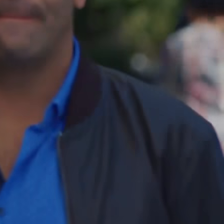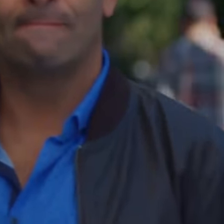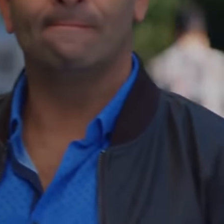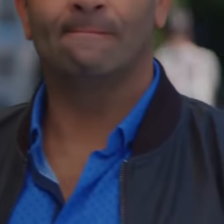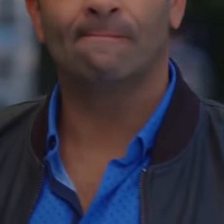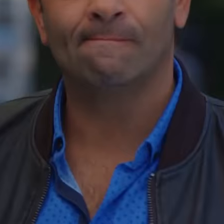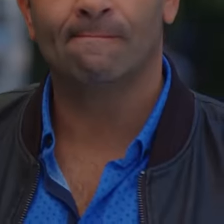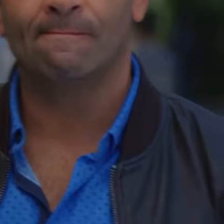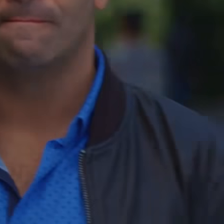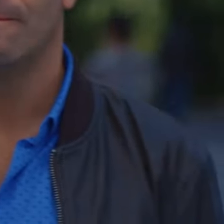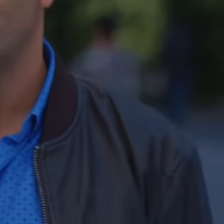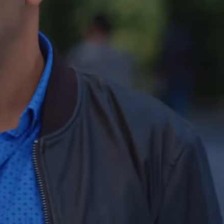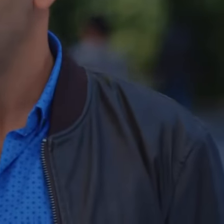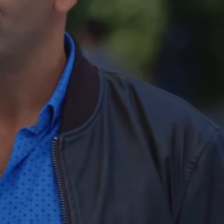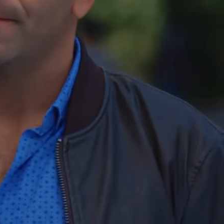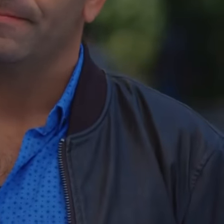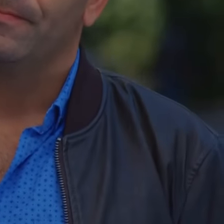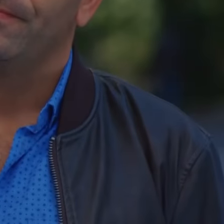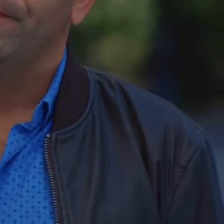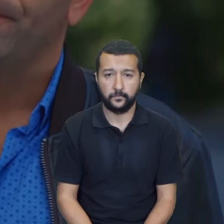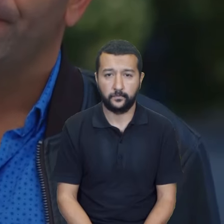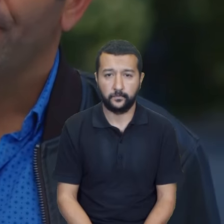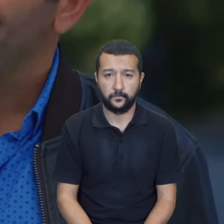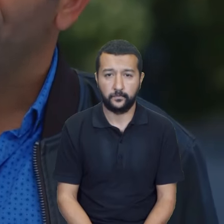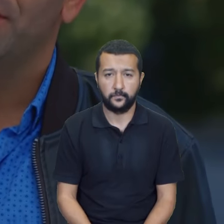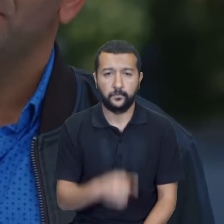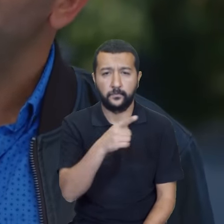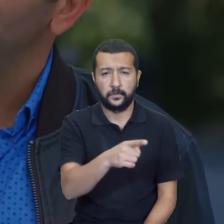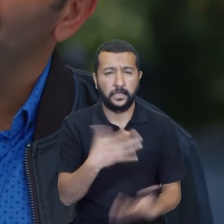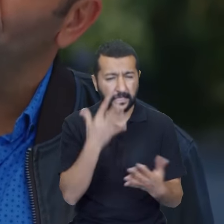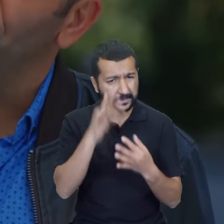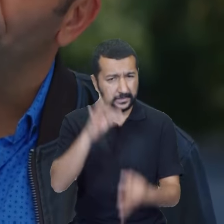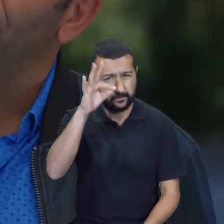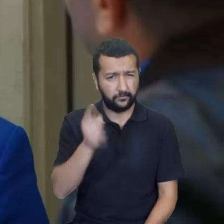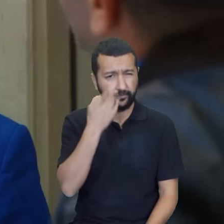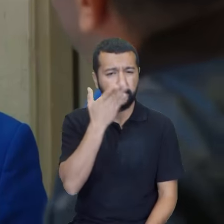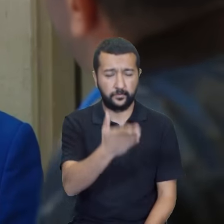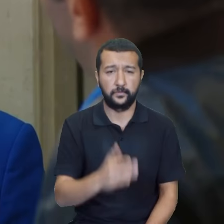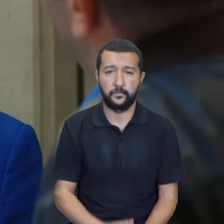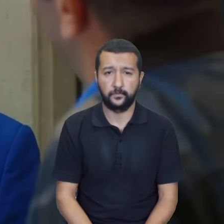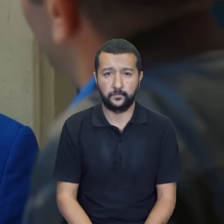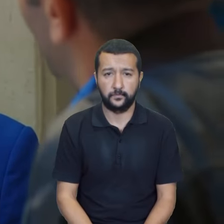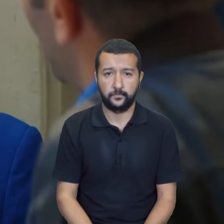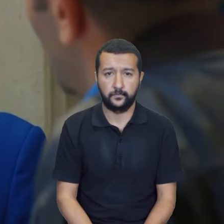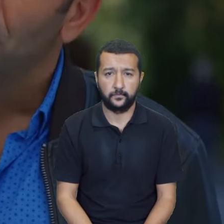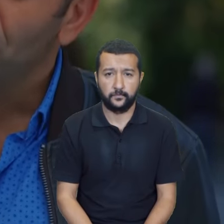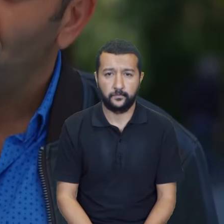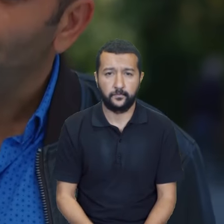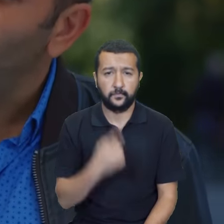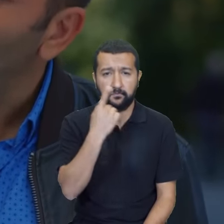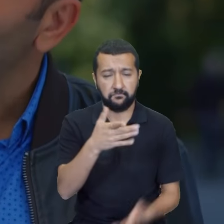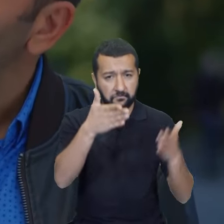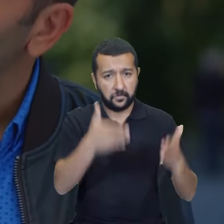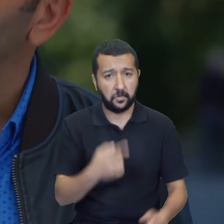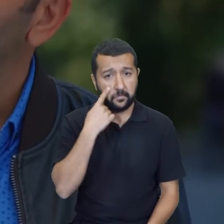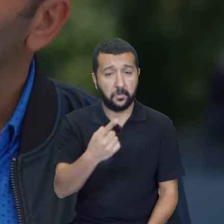İlyas Ayşen'in gittiğinden emin olup yaklaştı. Şener nasıl insansın oğlum sen? Bir de